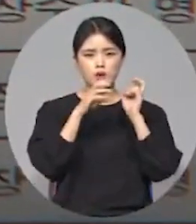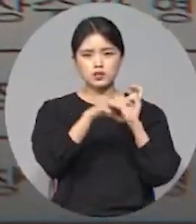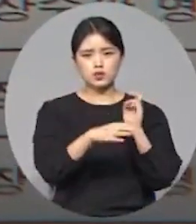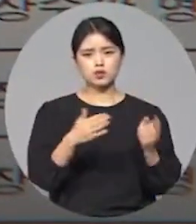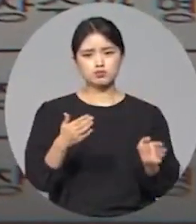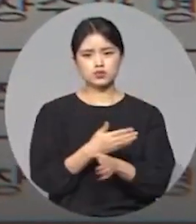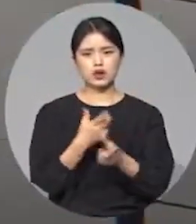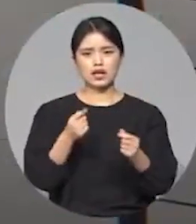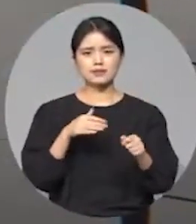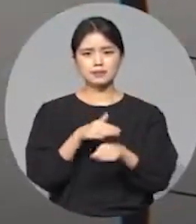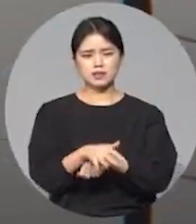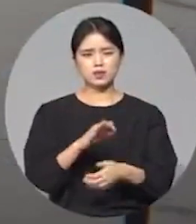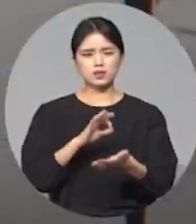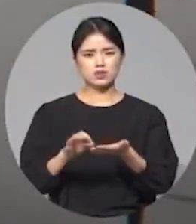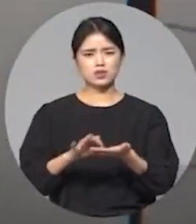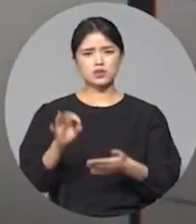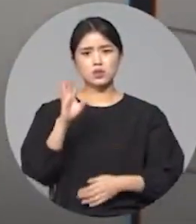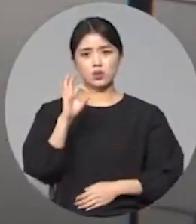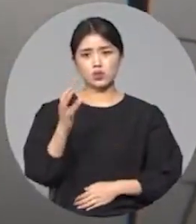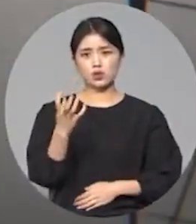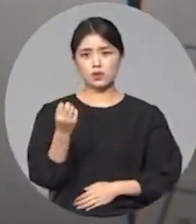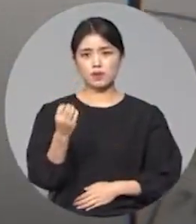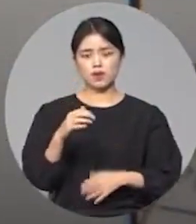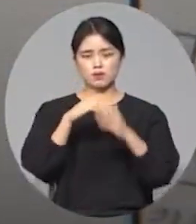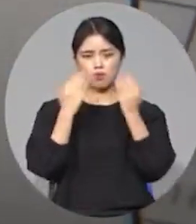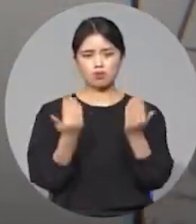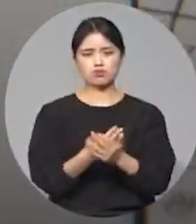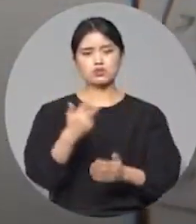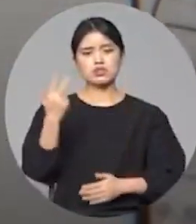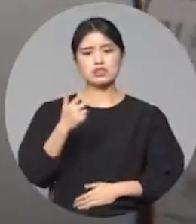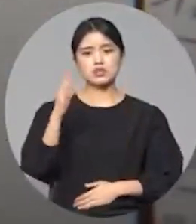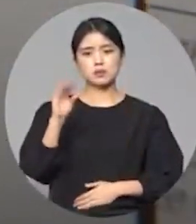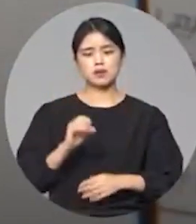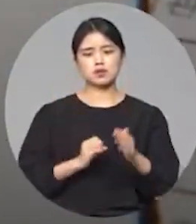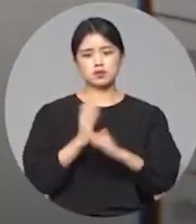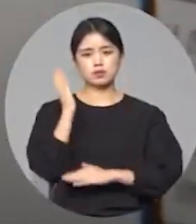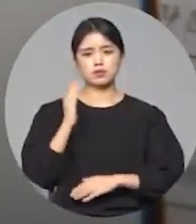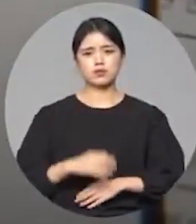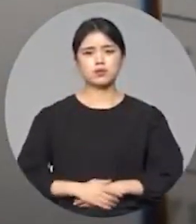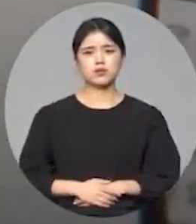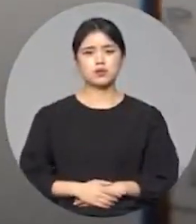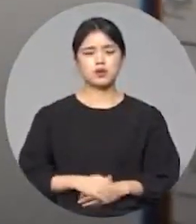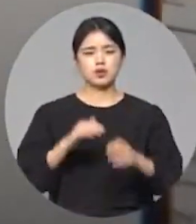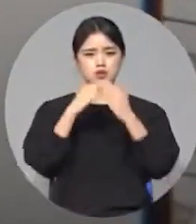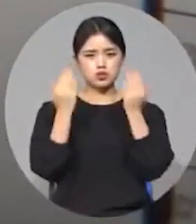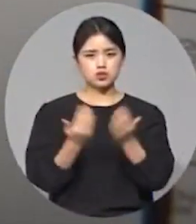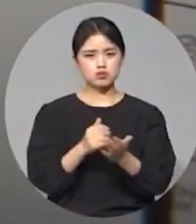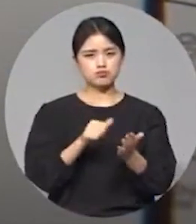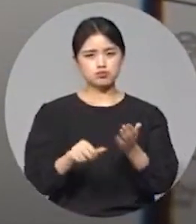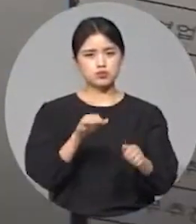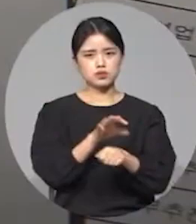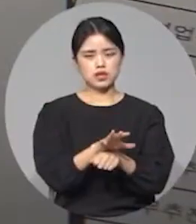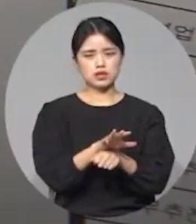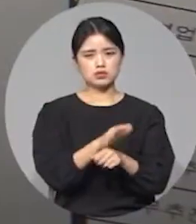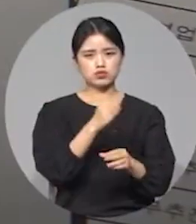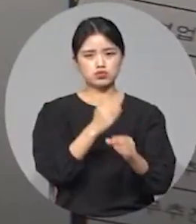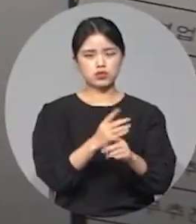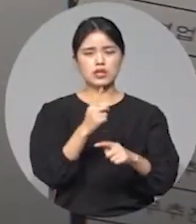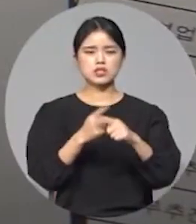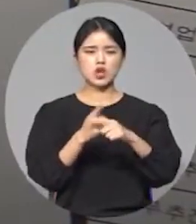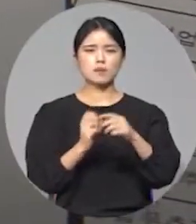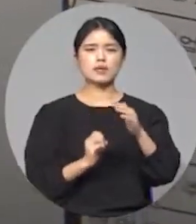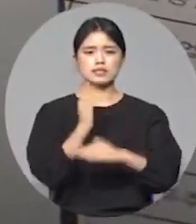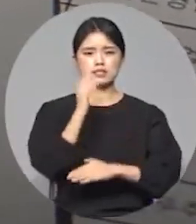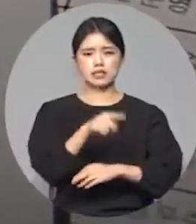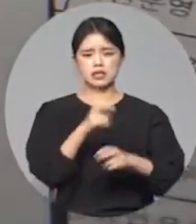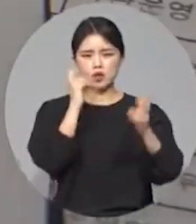같은 방식으로 사용한 업무 추진비는 모두 7천만 원이 넘습니다. 전체 물품 구입비 가운데 절반 이상이